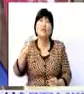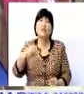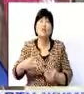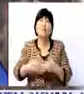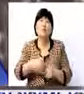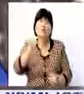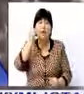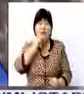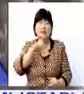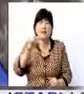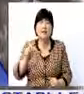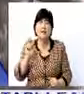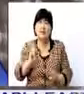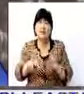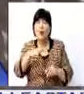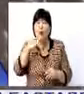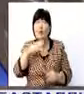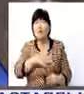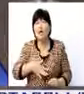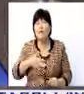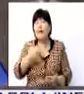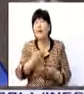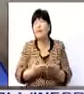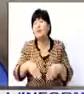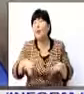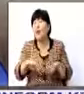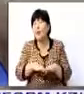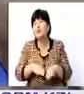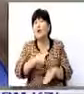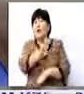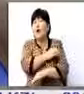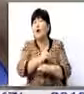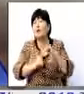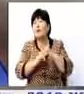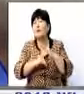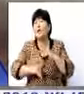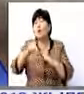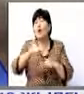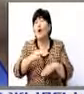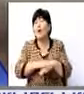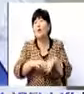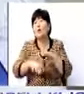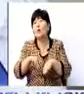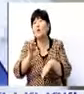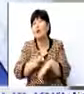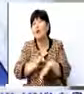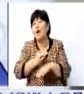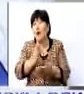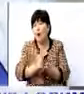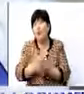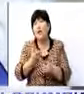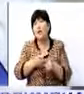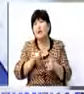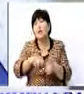жоқ егде жастағы кісілер келді. Көпшілігін мазалайтын мәселе ортақ: қан қысымының жоғарылауы, аяқ қол буындарының сырқырап ауыруы.